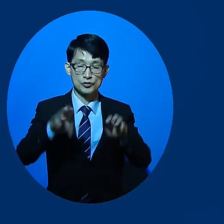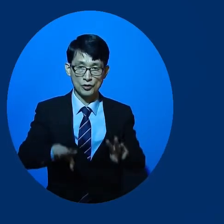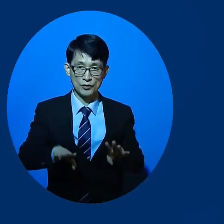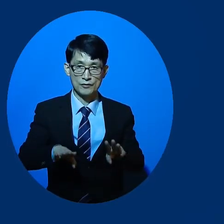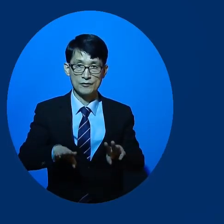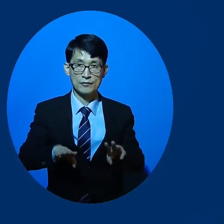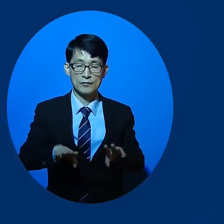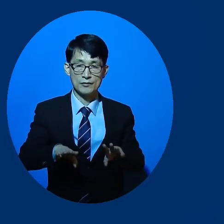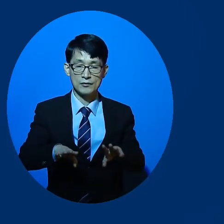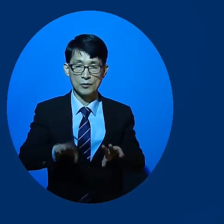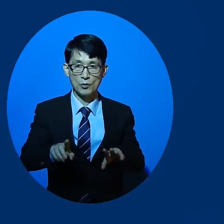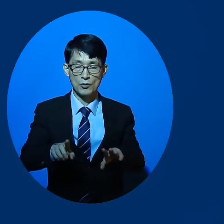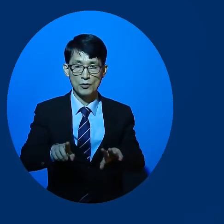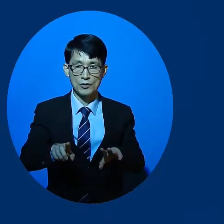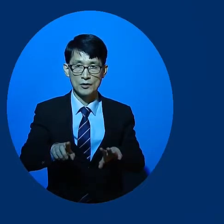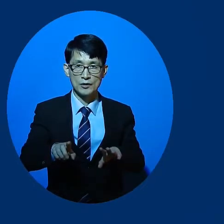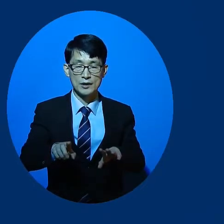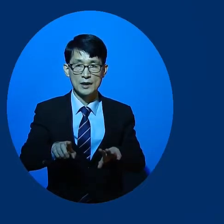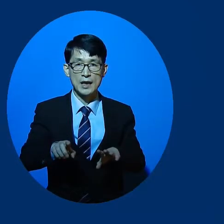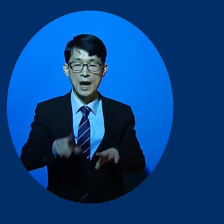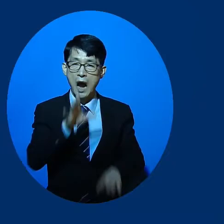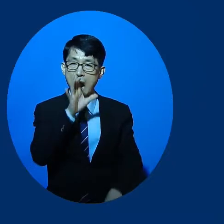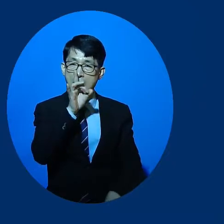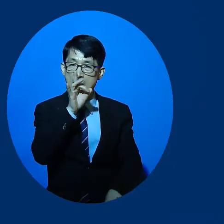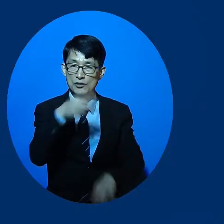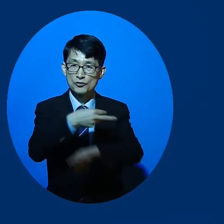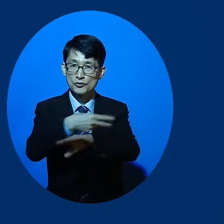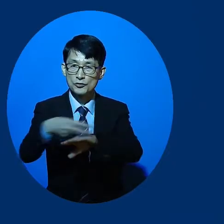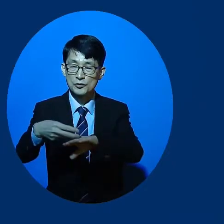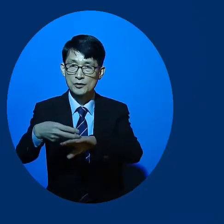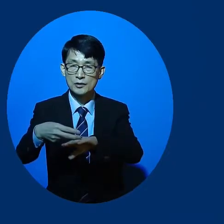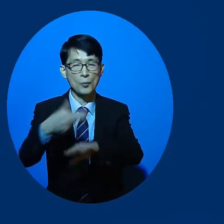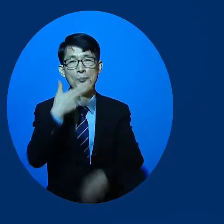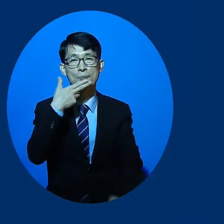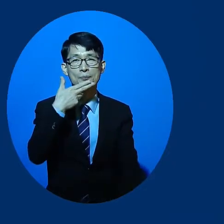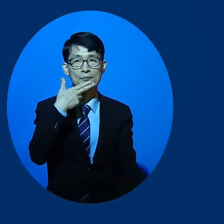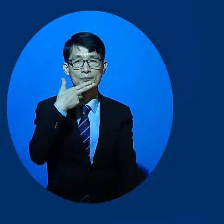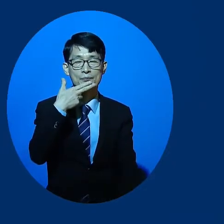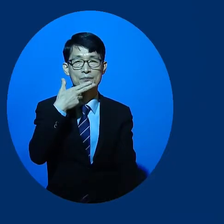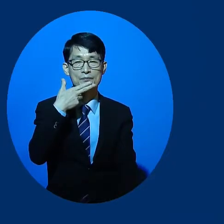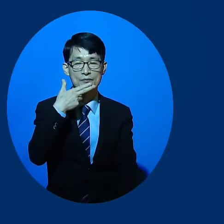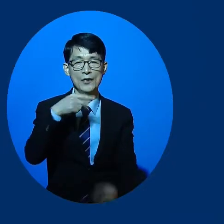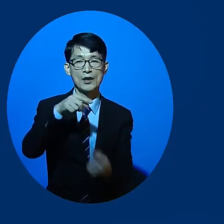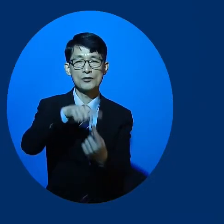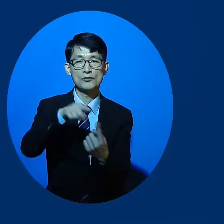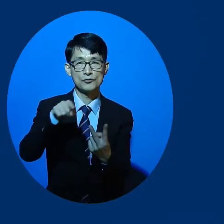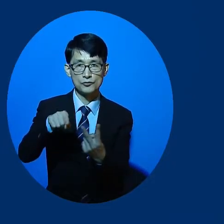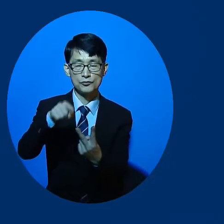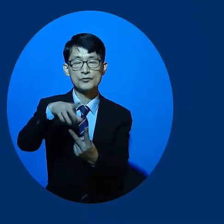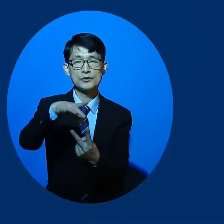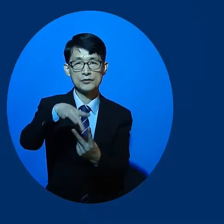설계에 수영장이 포함되지 않은 강릉은 이미 선정된 상태라고 합니다.